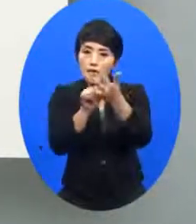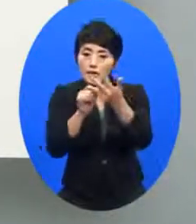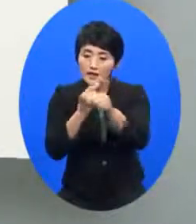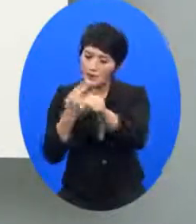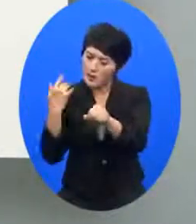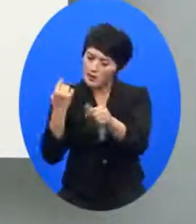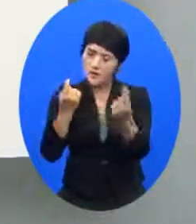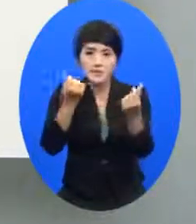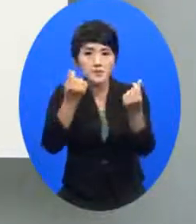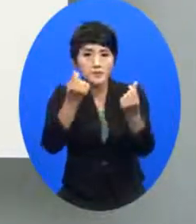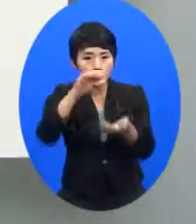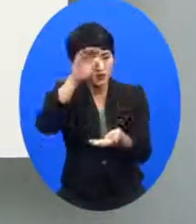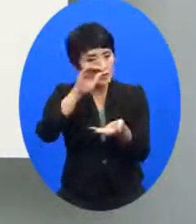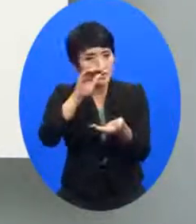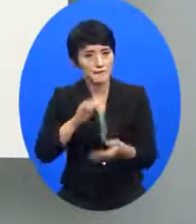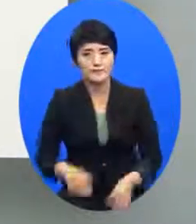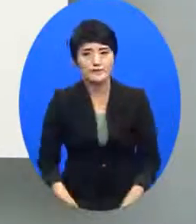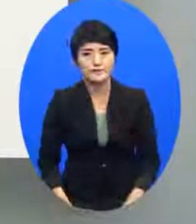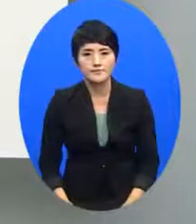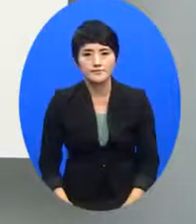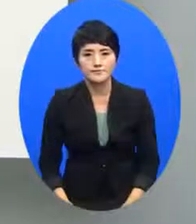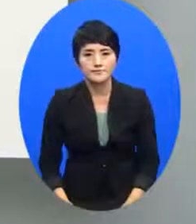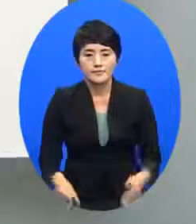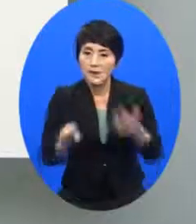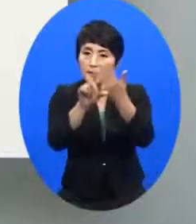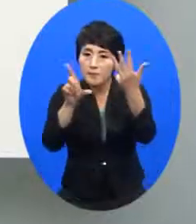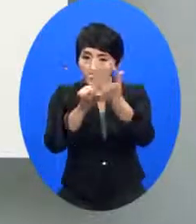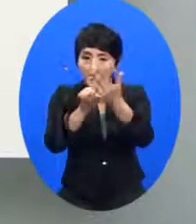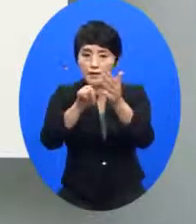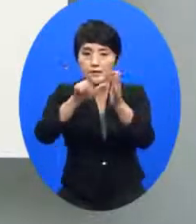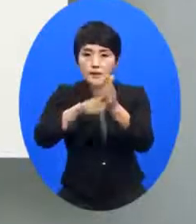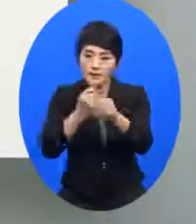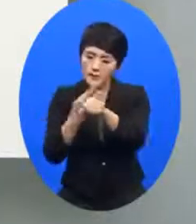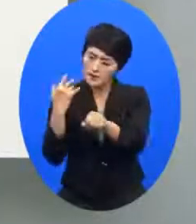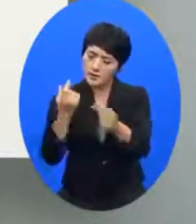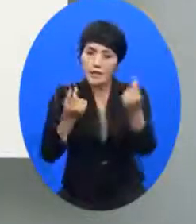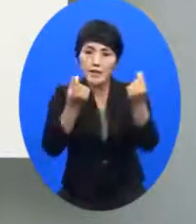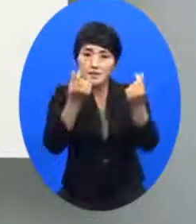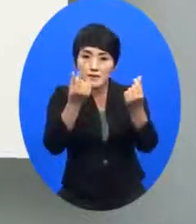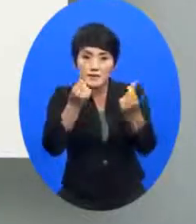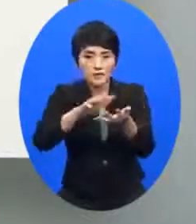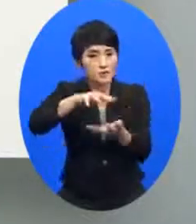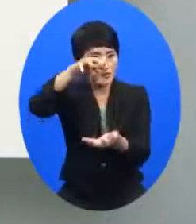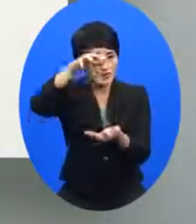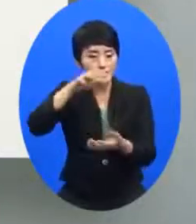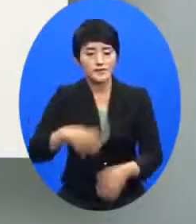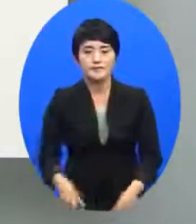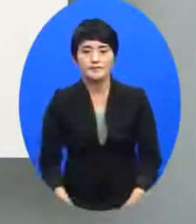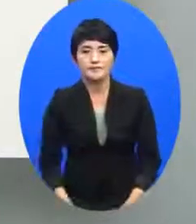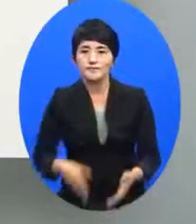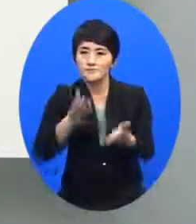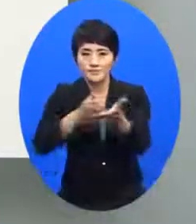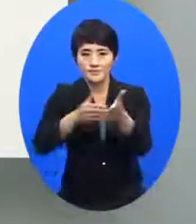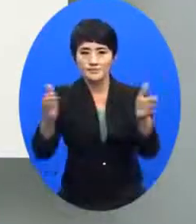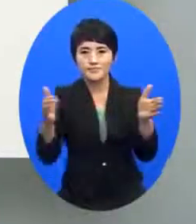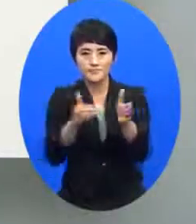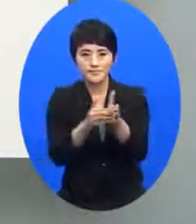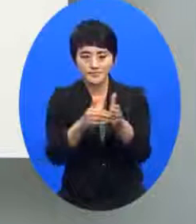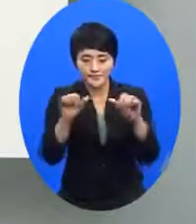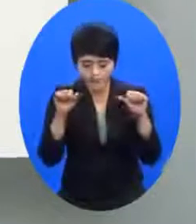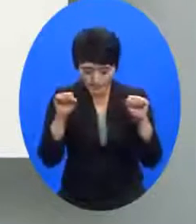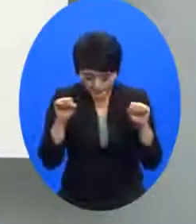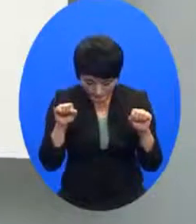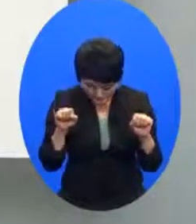7월에는 평년과 비슷하거나 적겠습니다 마지막으로 8월에는 평년과 비슷하거나 많겠습니다 지금까지